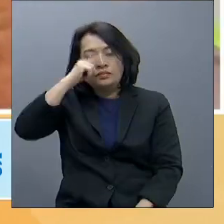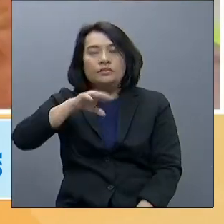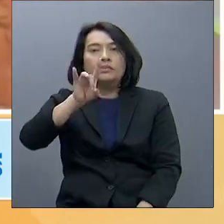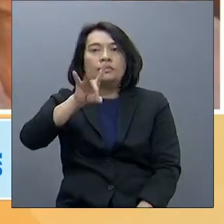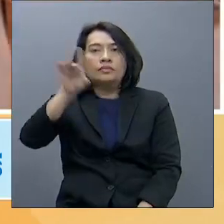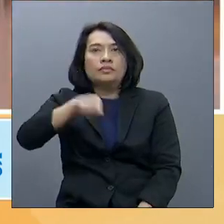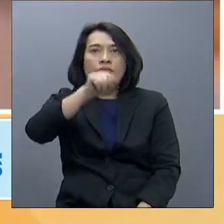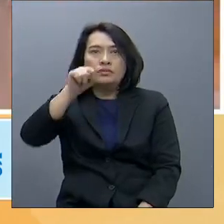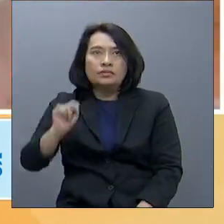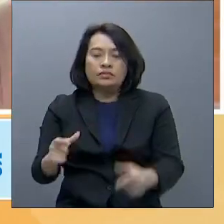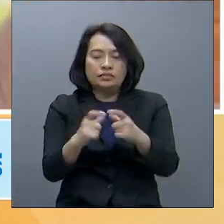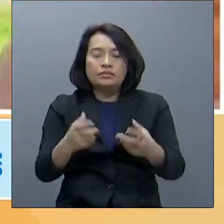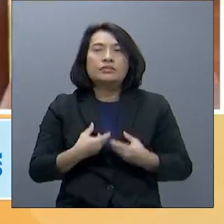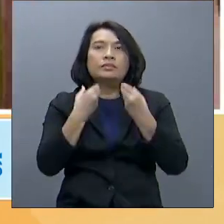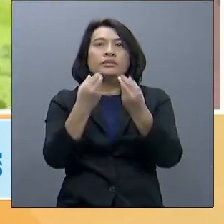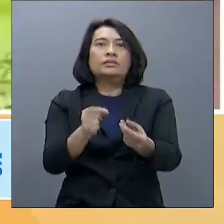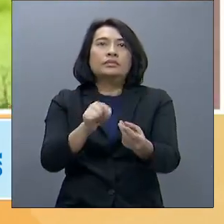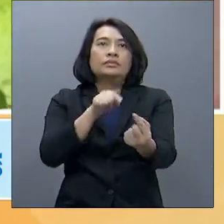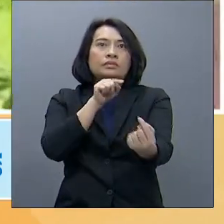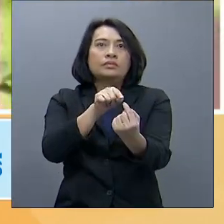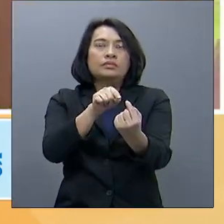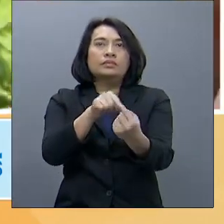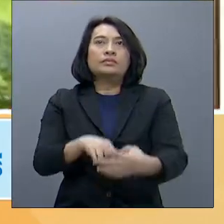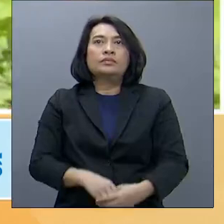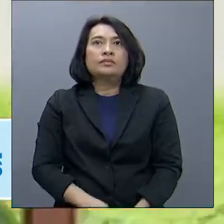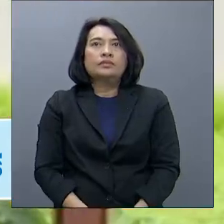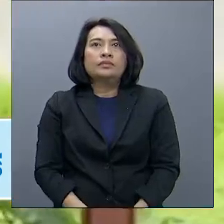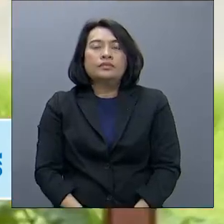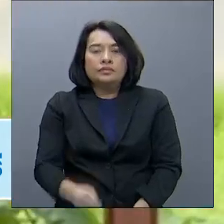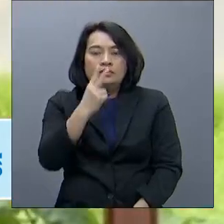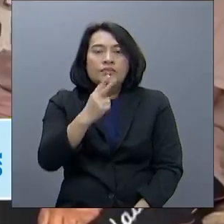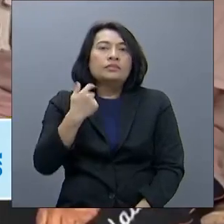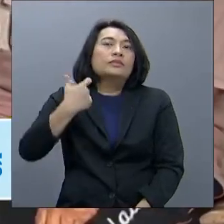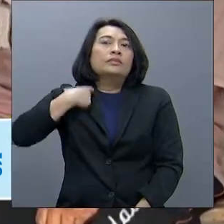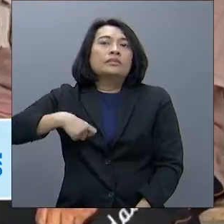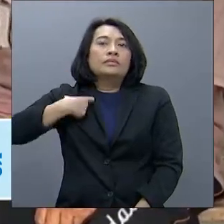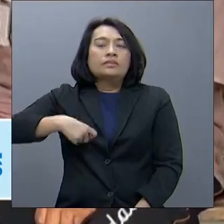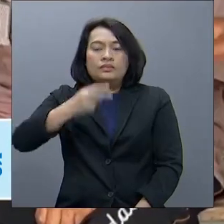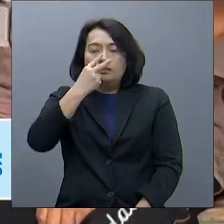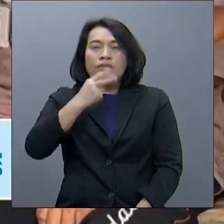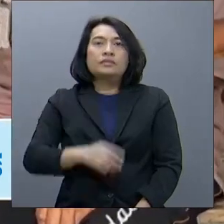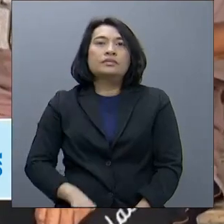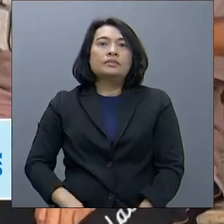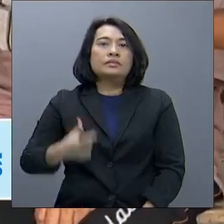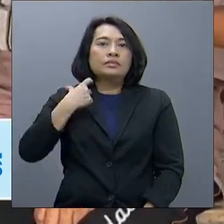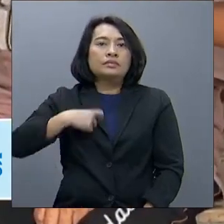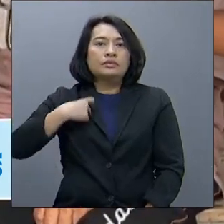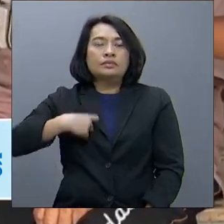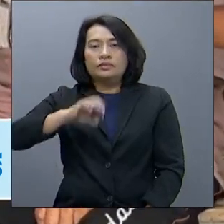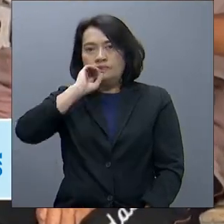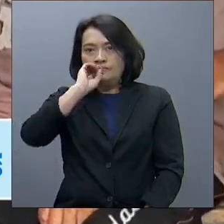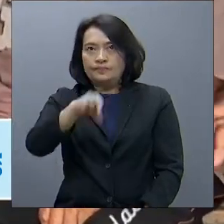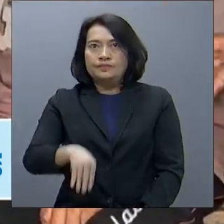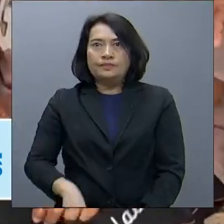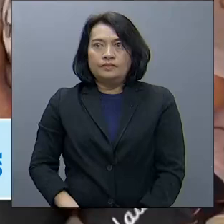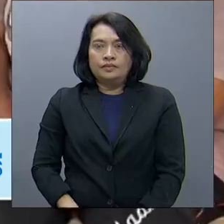มแล้วที่จะได้บัตรประชาชนค่ะมาฟังเสียงทนายโป้งกันต่อคุณผู้ชมค่ะขณะที่ทนายโป้งก็บอกด้วยนะคะว่าความคืบห